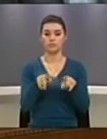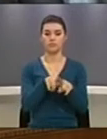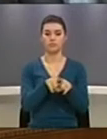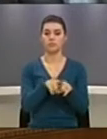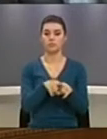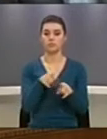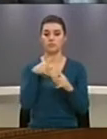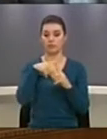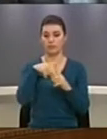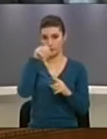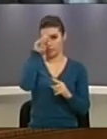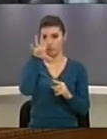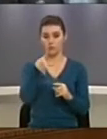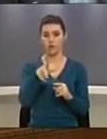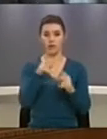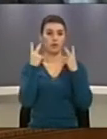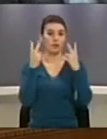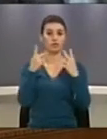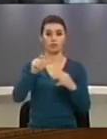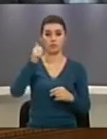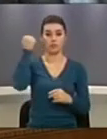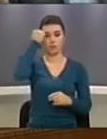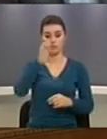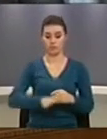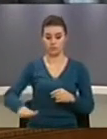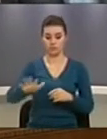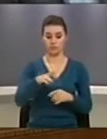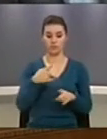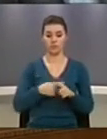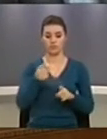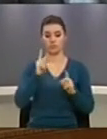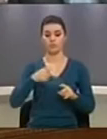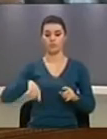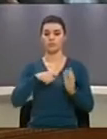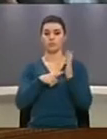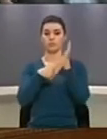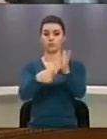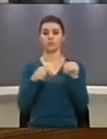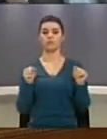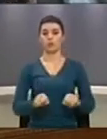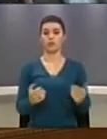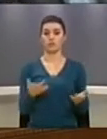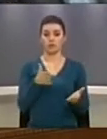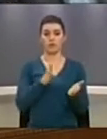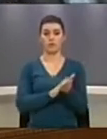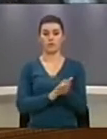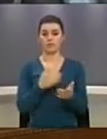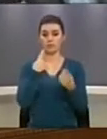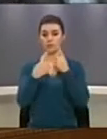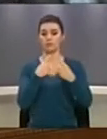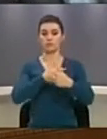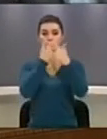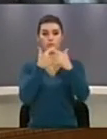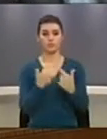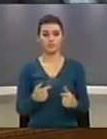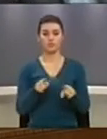që trepsha është një prej aseteve më të rëndësishme që e ka Kosova, dhe si tillë ne duhet të reflektojmë këtë seriozitet dhe këtë deklarim tonin edhe në ligjet